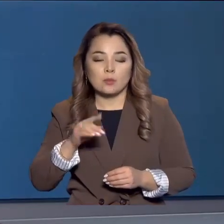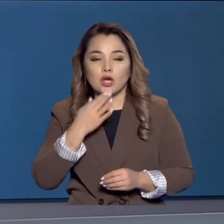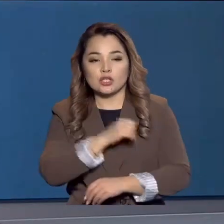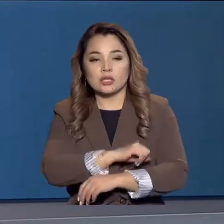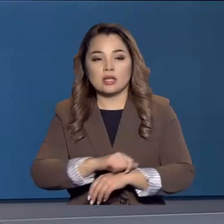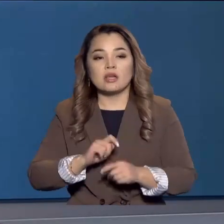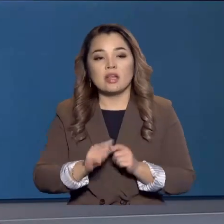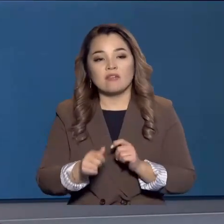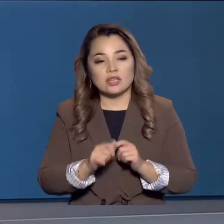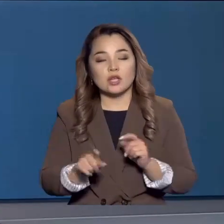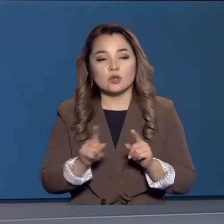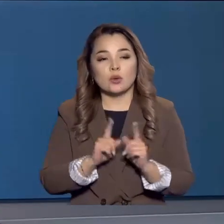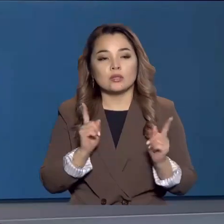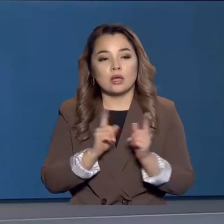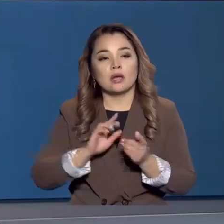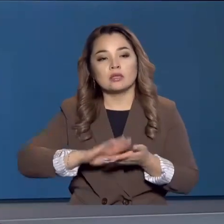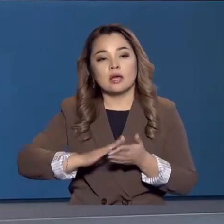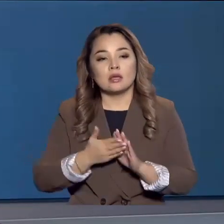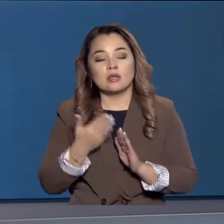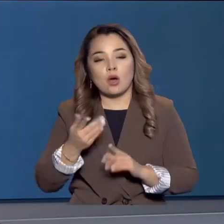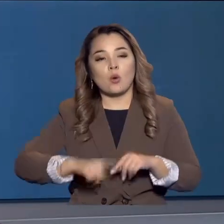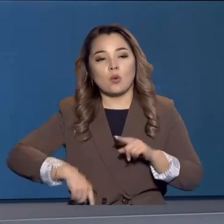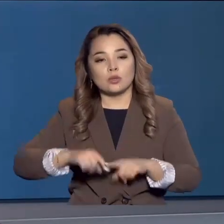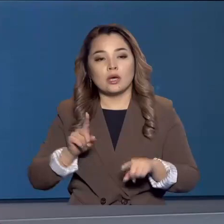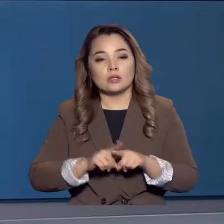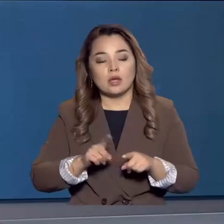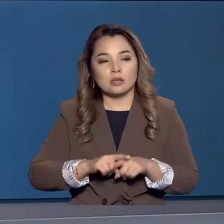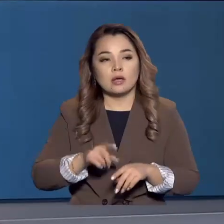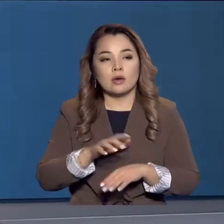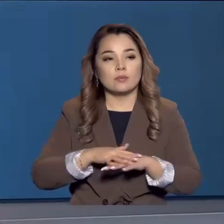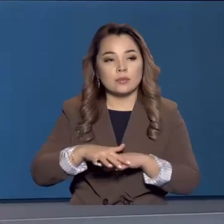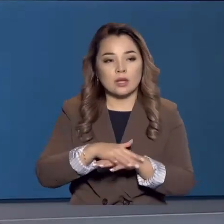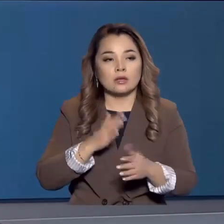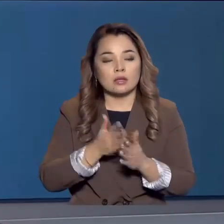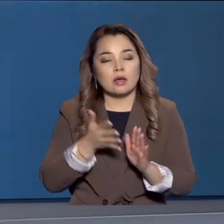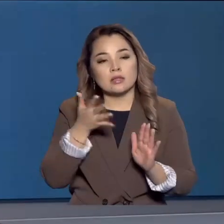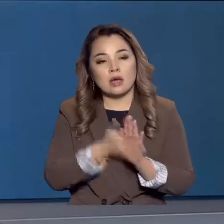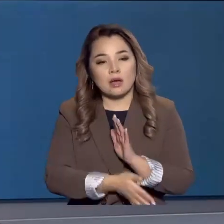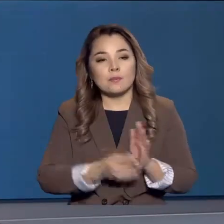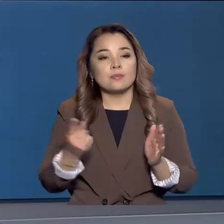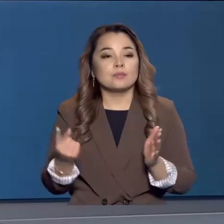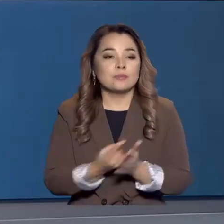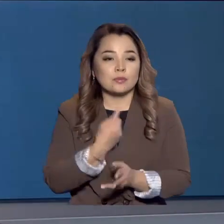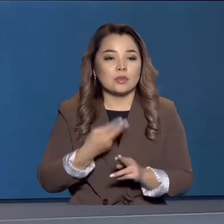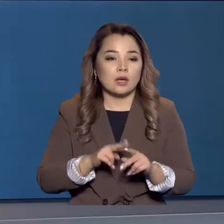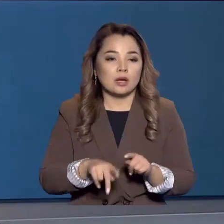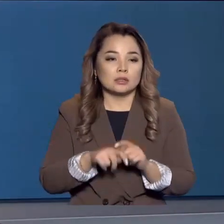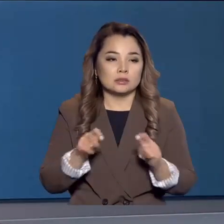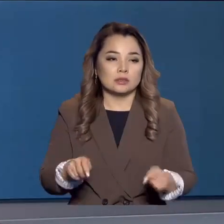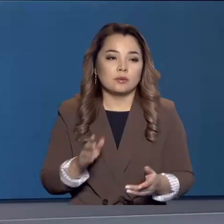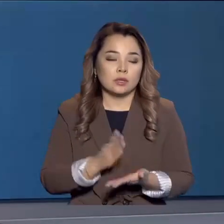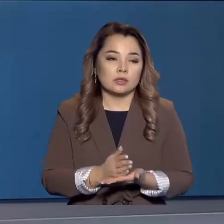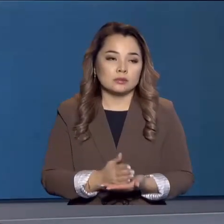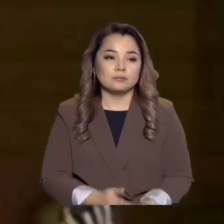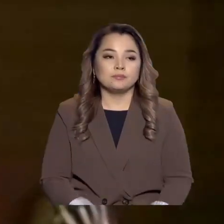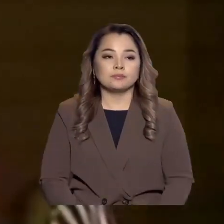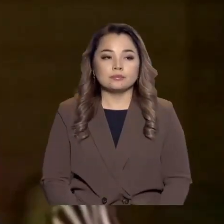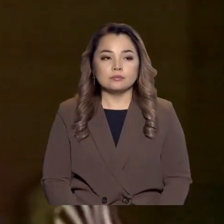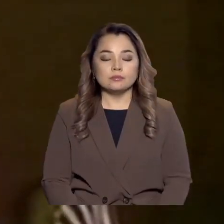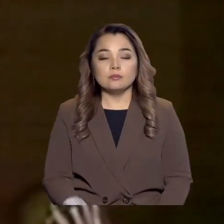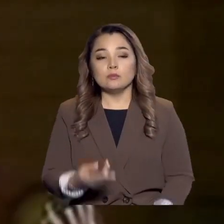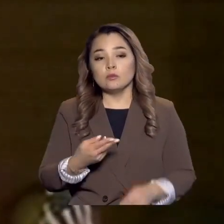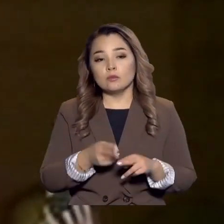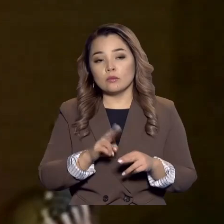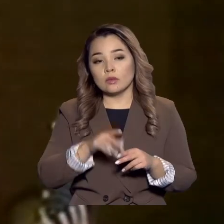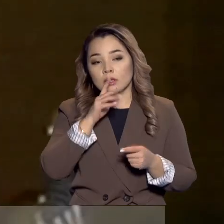инвесторлармен келіссөз жүргізді. Бұл отандық экономиканың күре тамырына қан жүгіртудің алғашқы қадамдары еді. Бұл